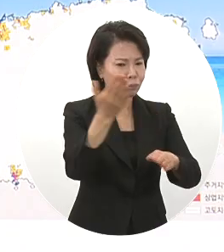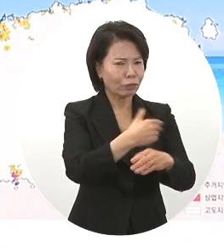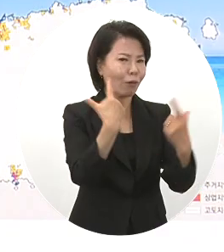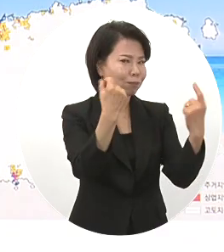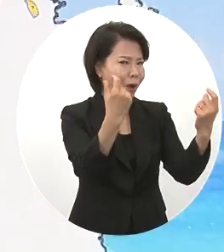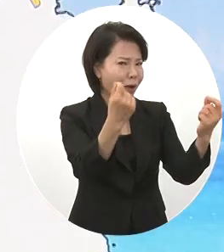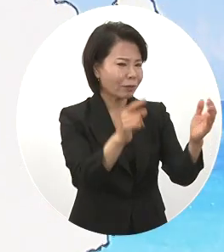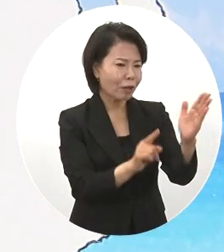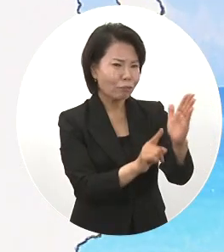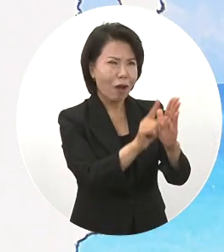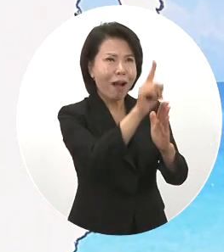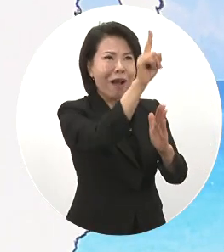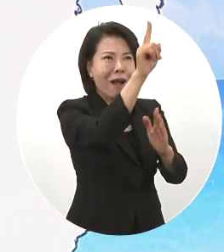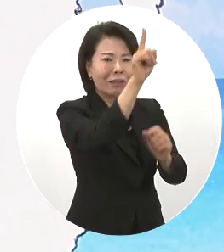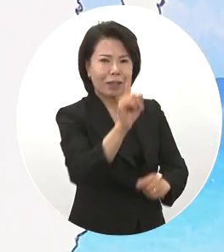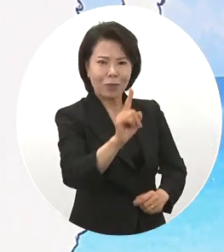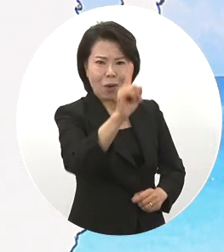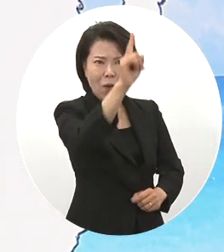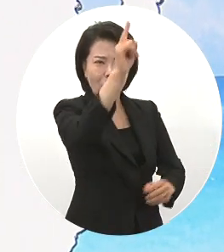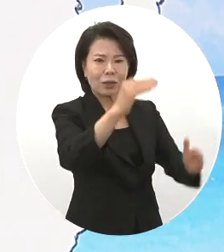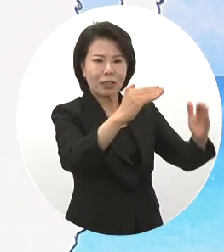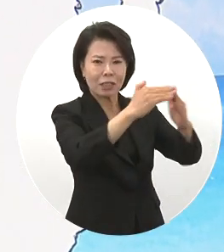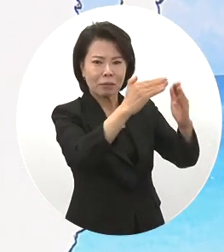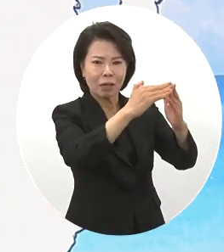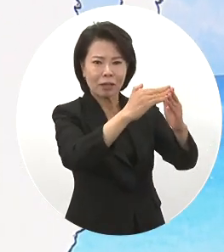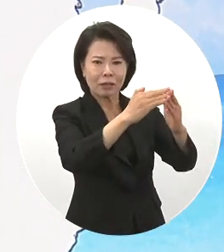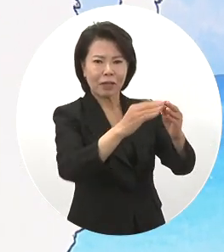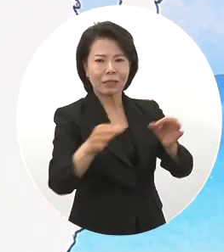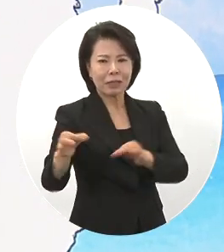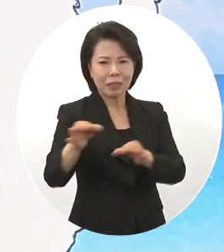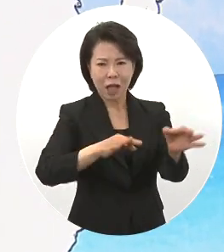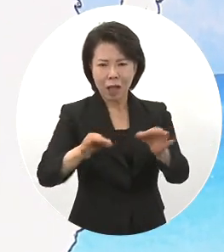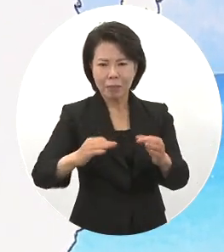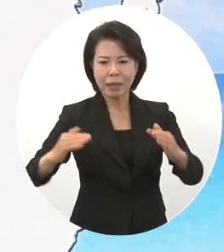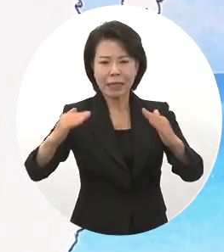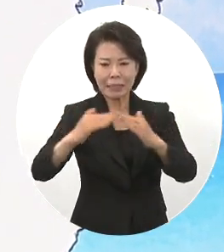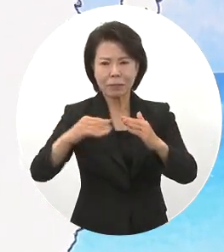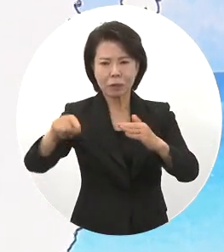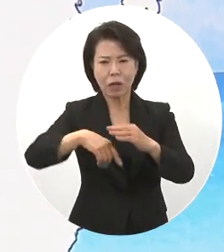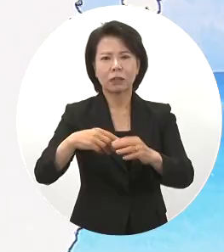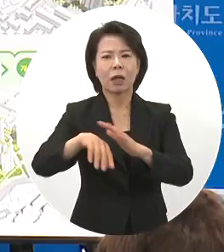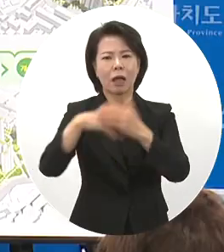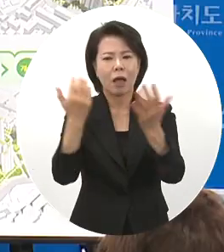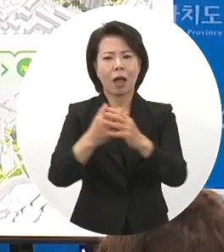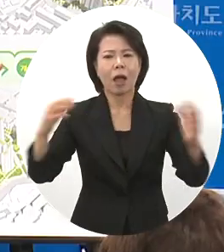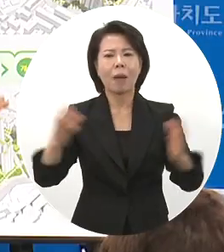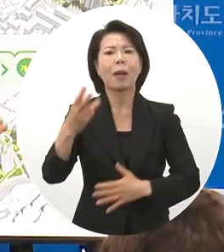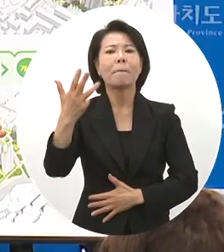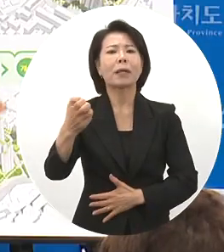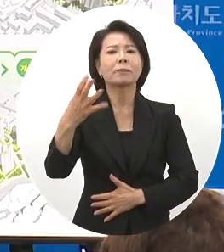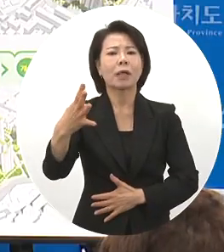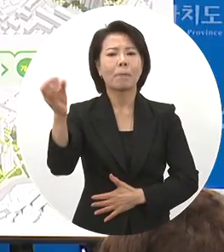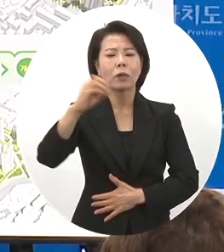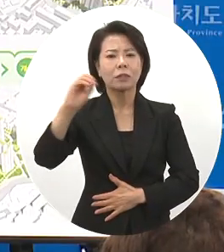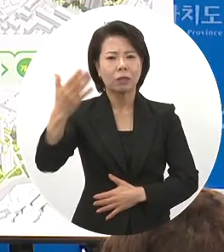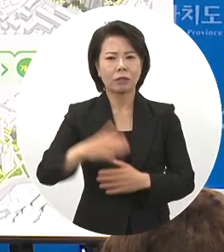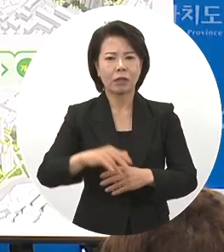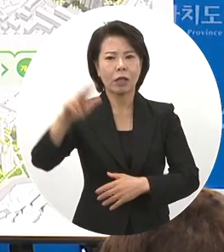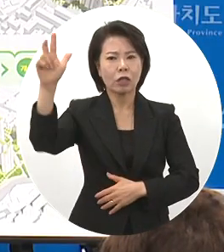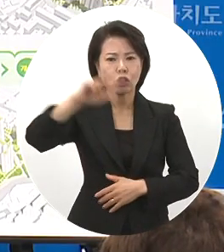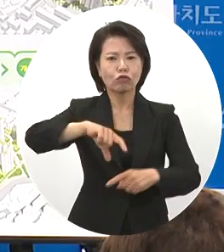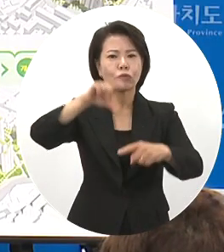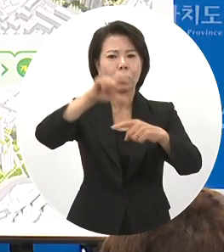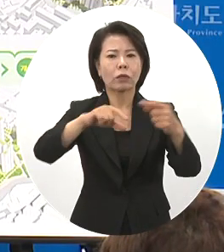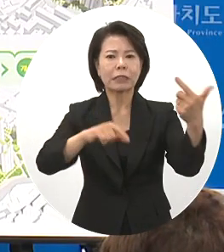1994년부터 유지된 고도지구는 현재 도내 주거, 상업지역의 83%를 차지하고 있으며